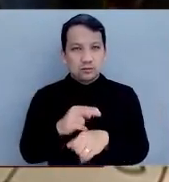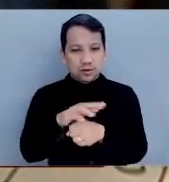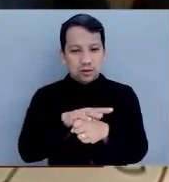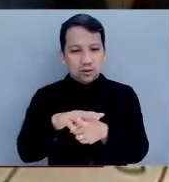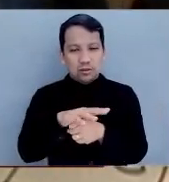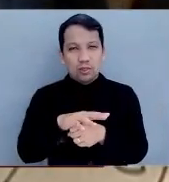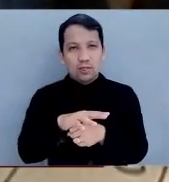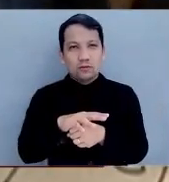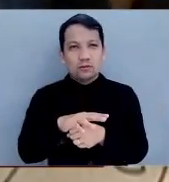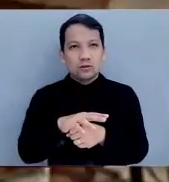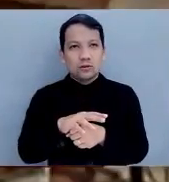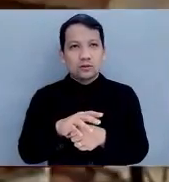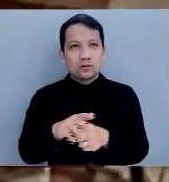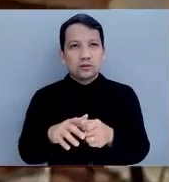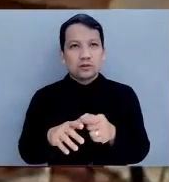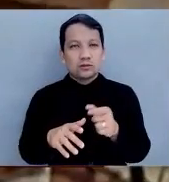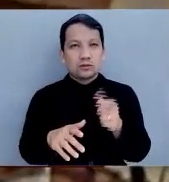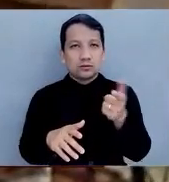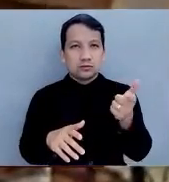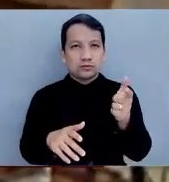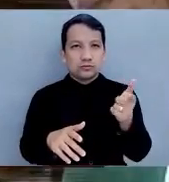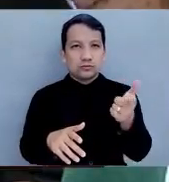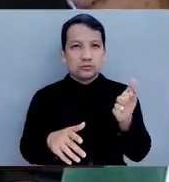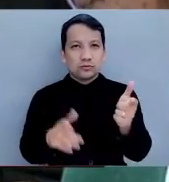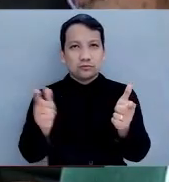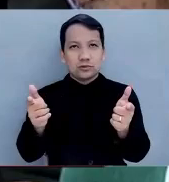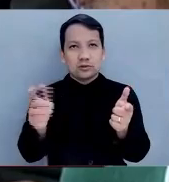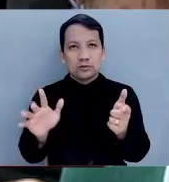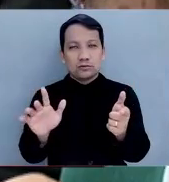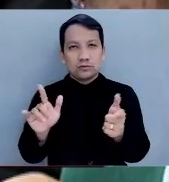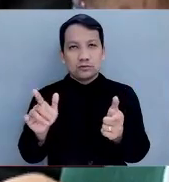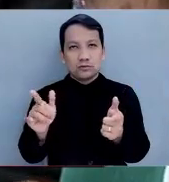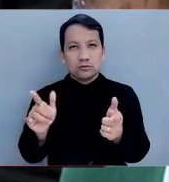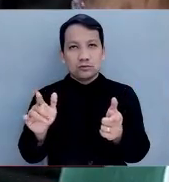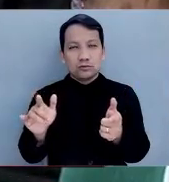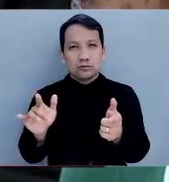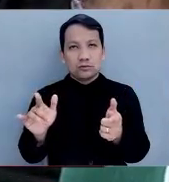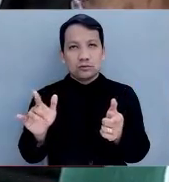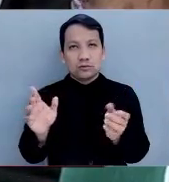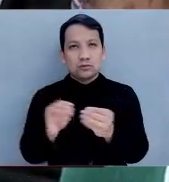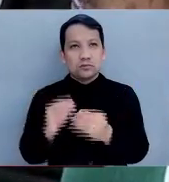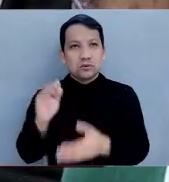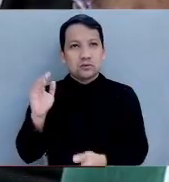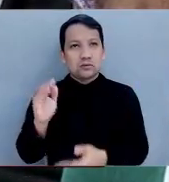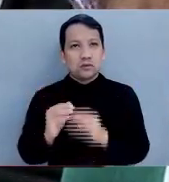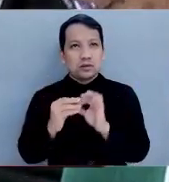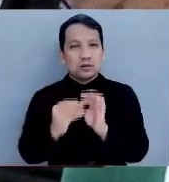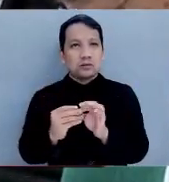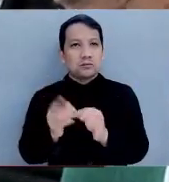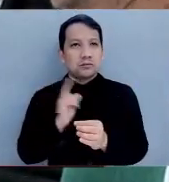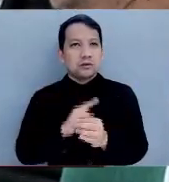elections sa 2025. If they will not be restoring the 5.7 more or less billion pesos,